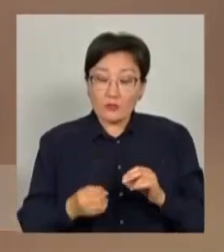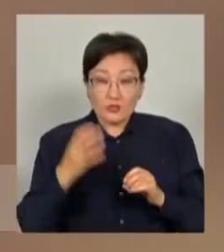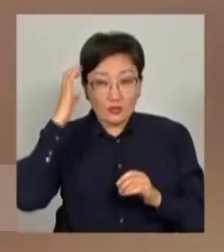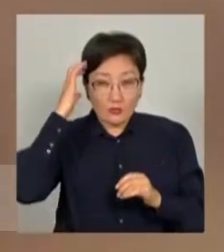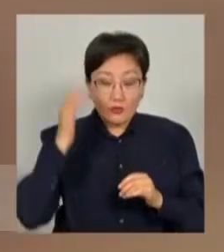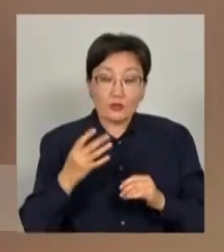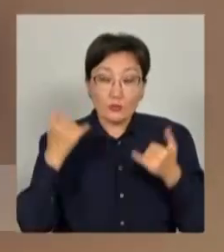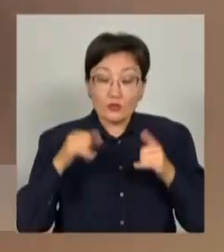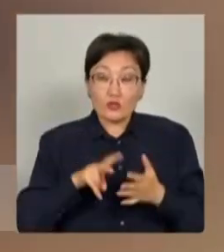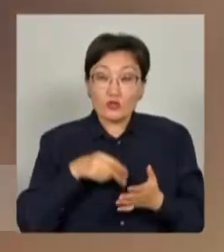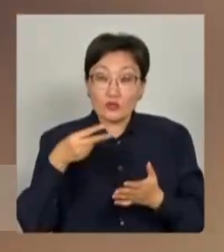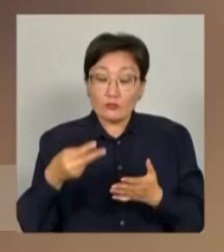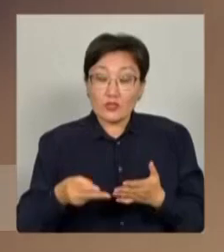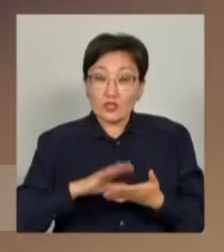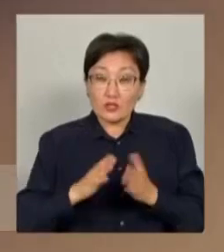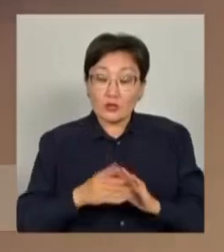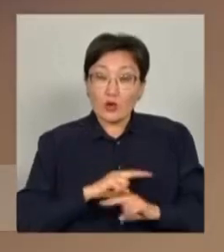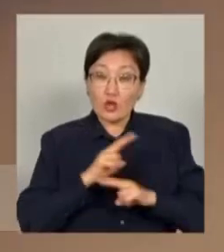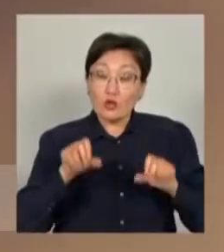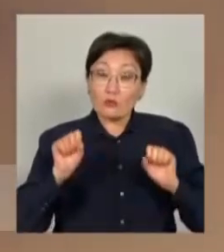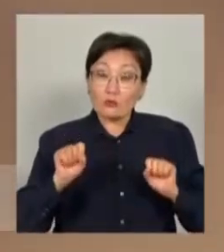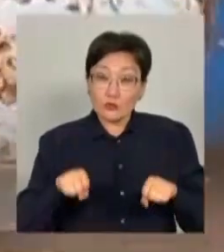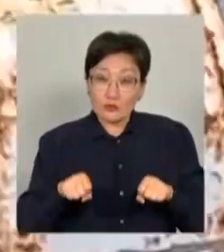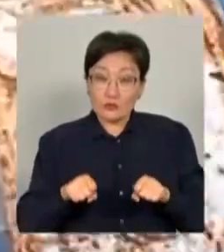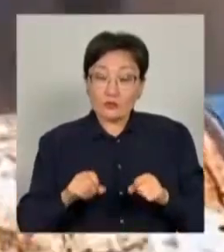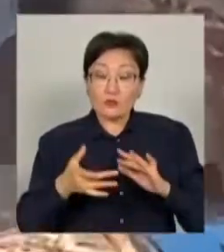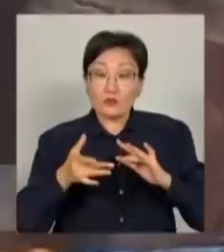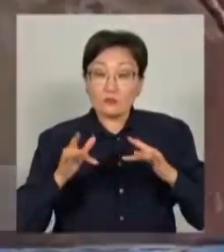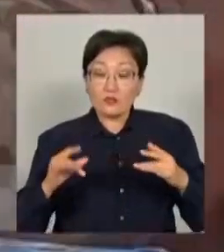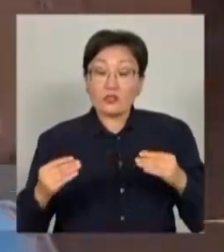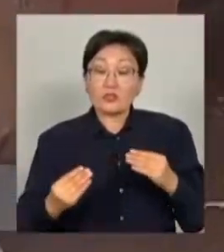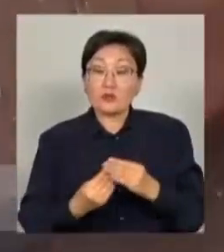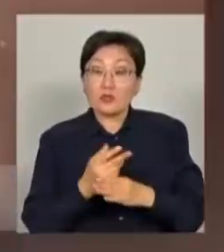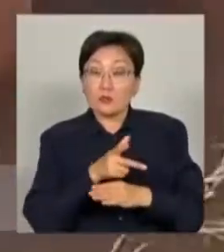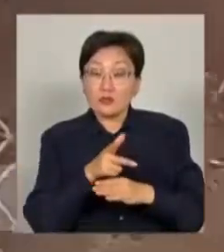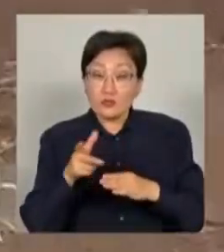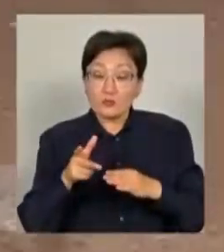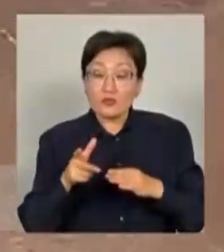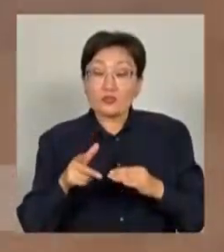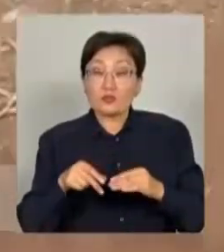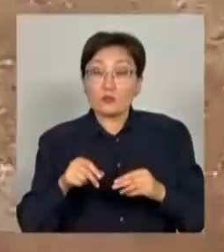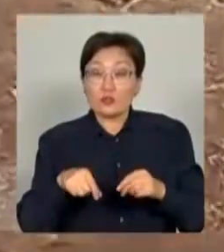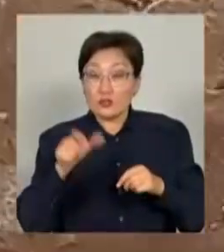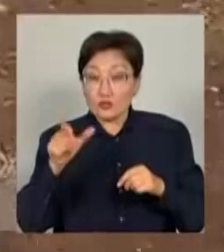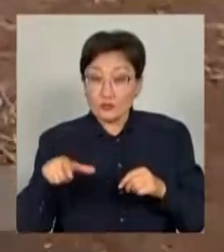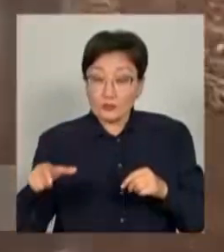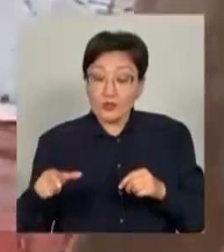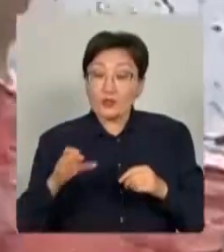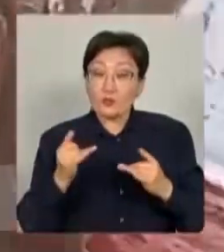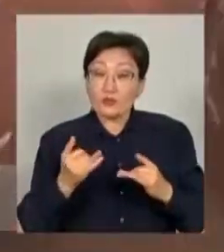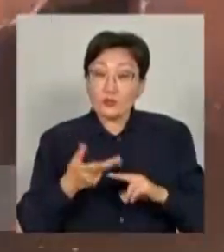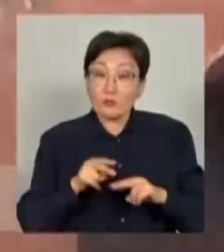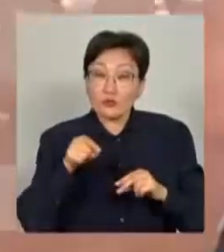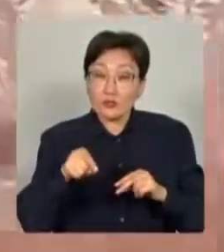қаралтынға төрт түлік түсер болса, сеспей қату әбден мүмкін. Әлеуметтік желіге жазба жариялап жүктеген жылойдың жұрты тіпті